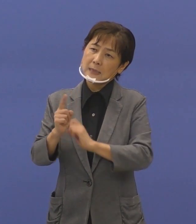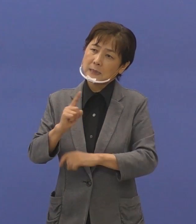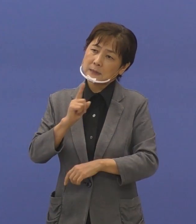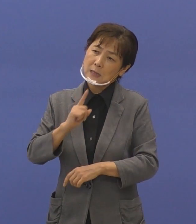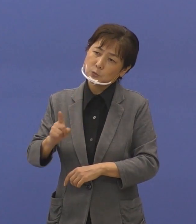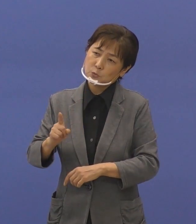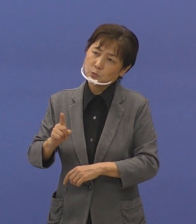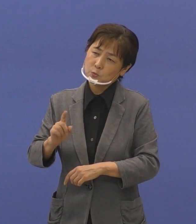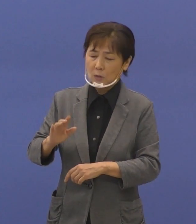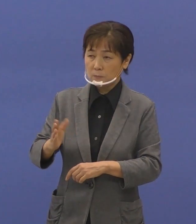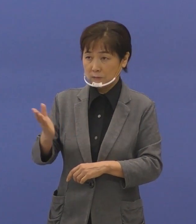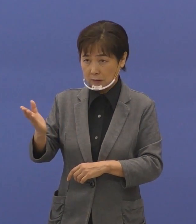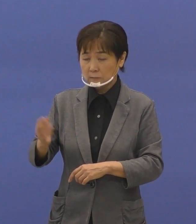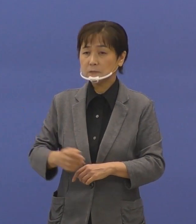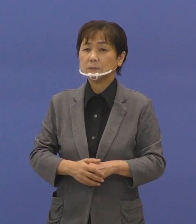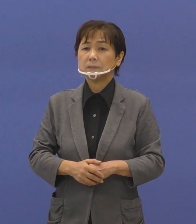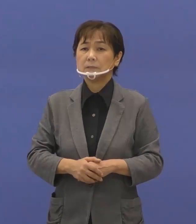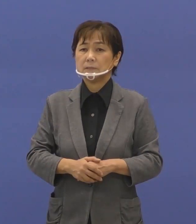ね、